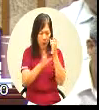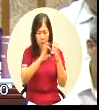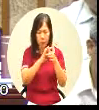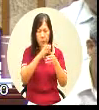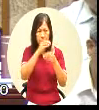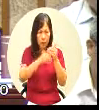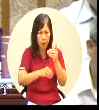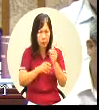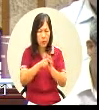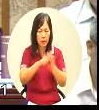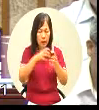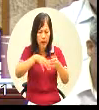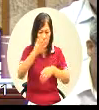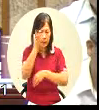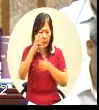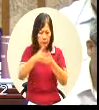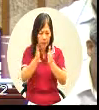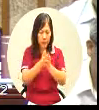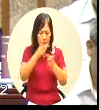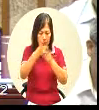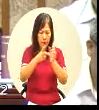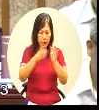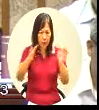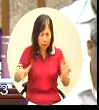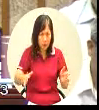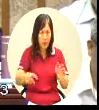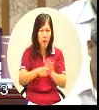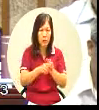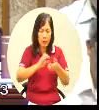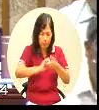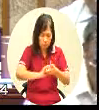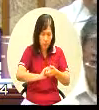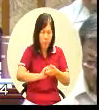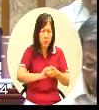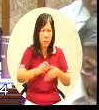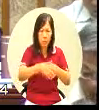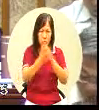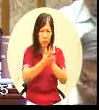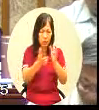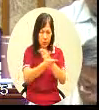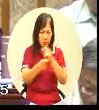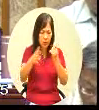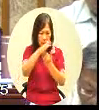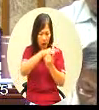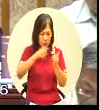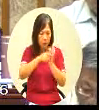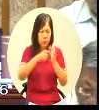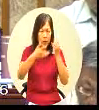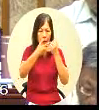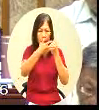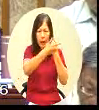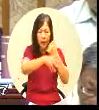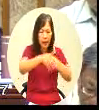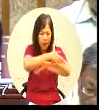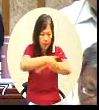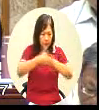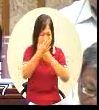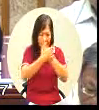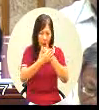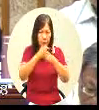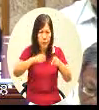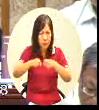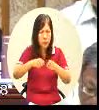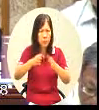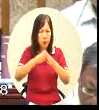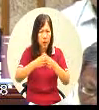定，整个内政部必须在两年之内制定出整体的整个台湾的整体的海岸防护计划，然后这样